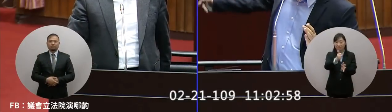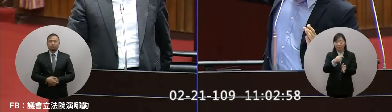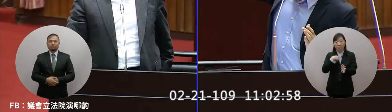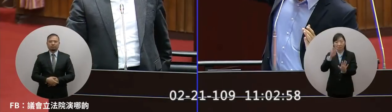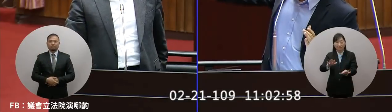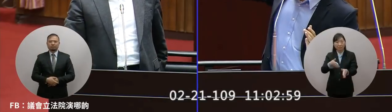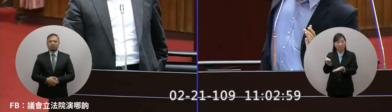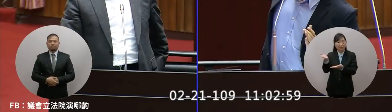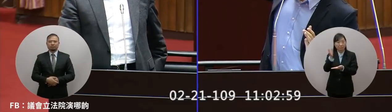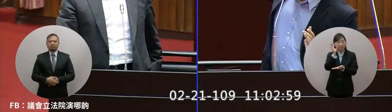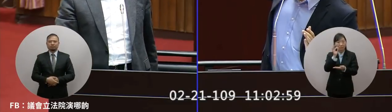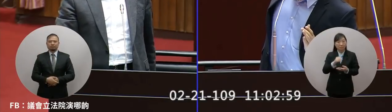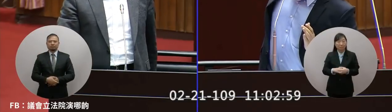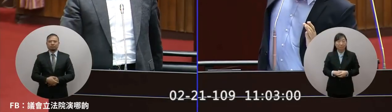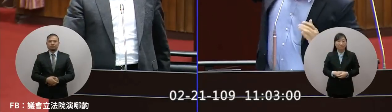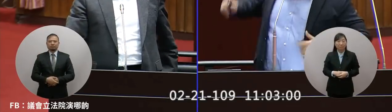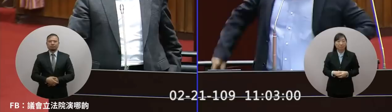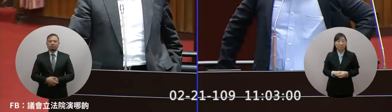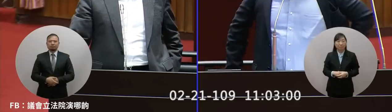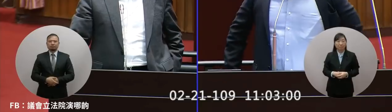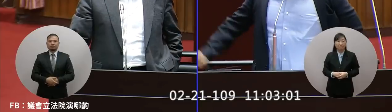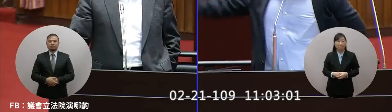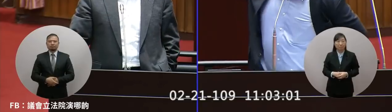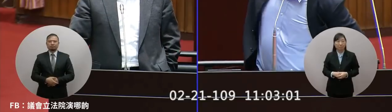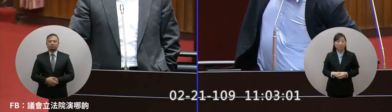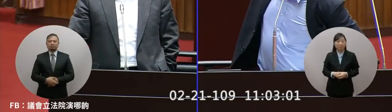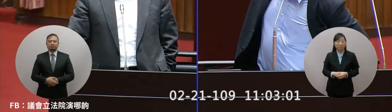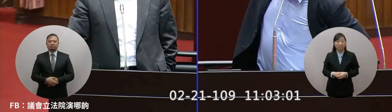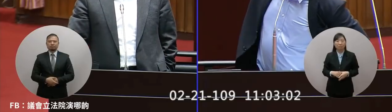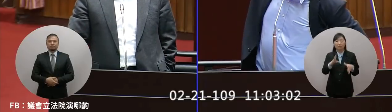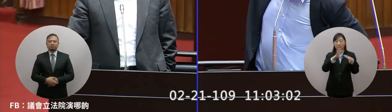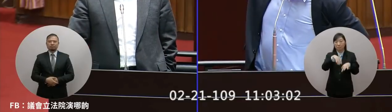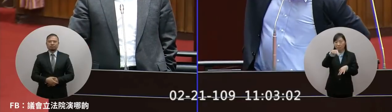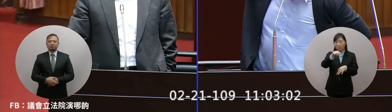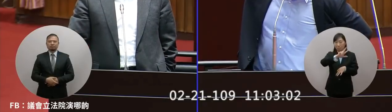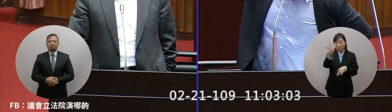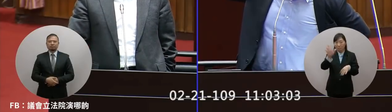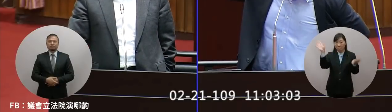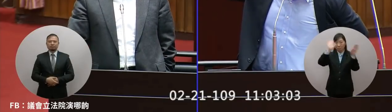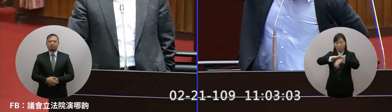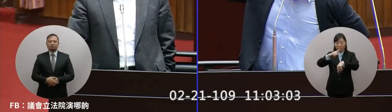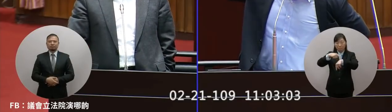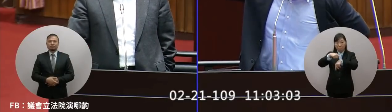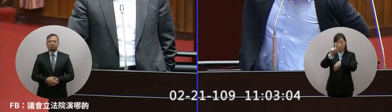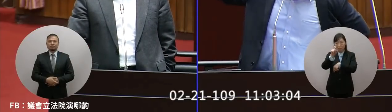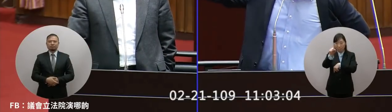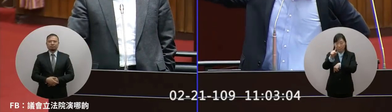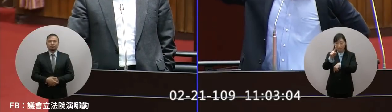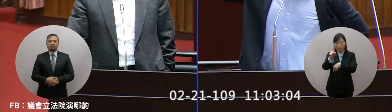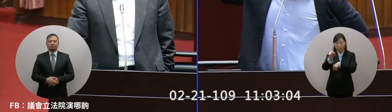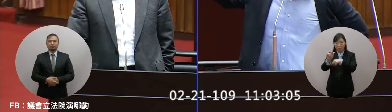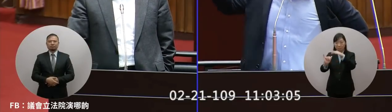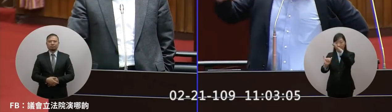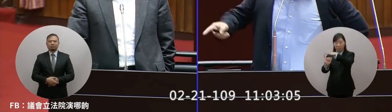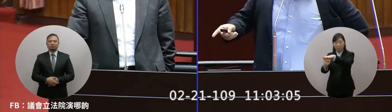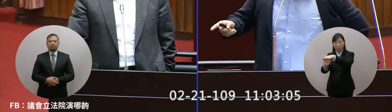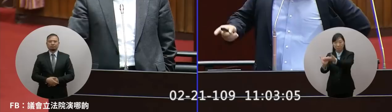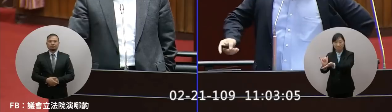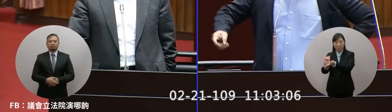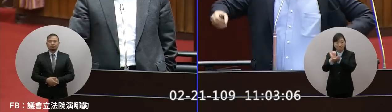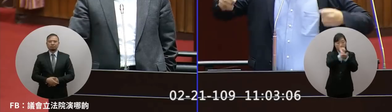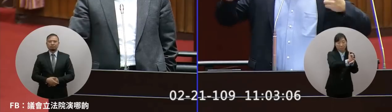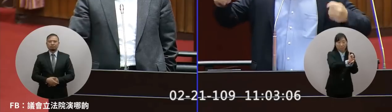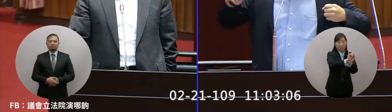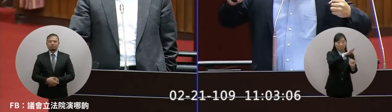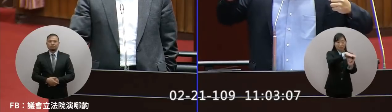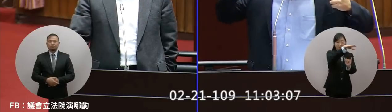下，就是说，因为这个他当天晚上11点接到这个遗体，他送到这个殡仪馆之